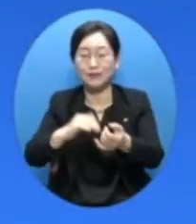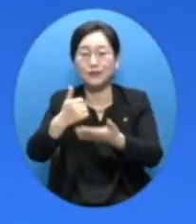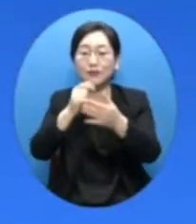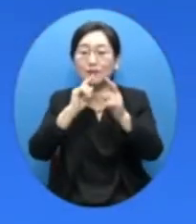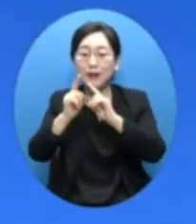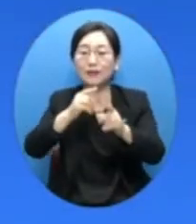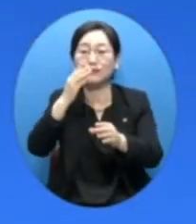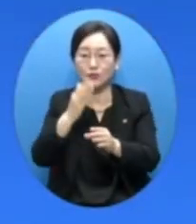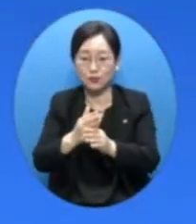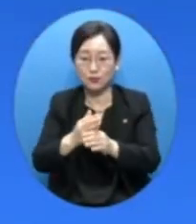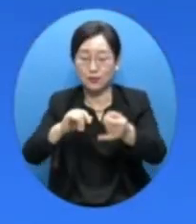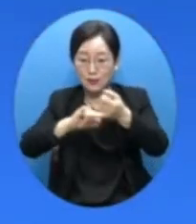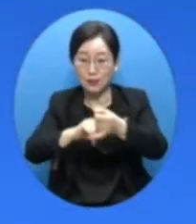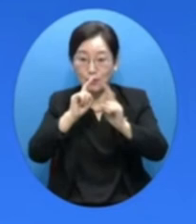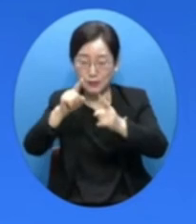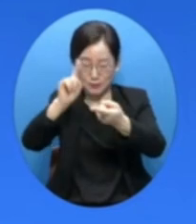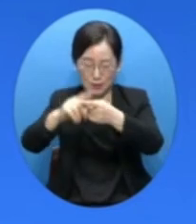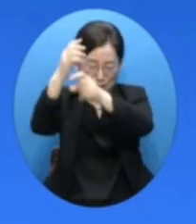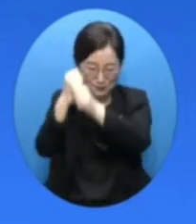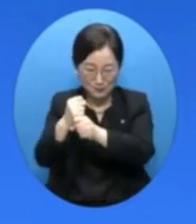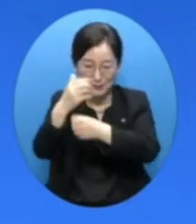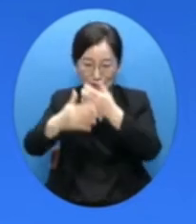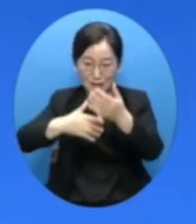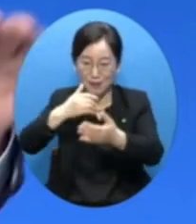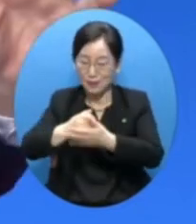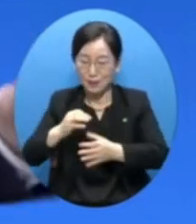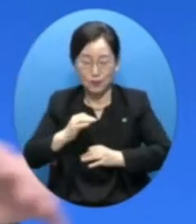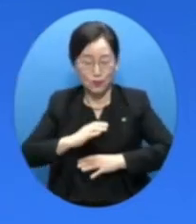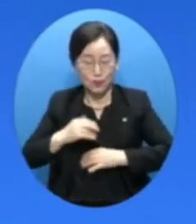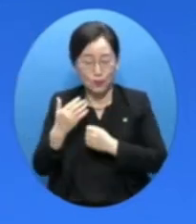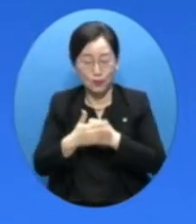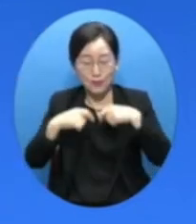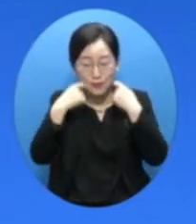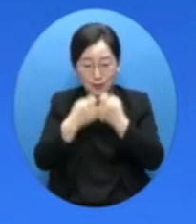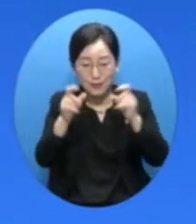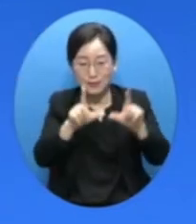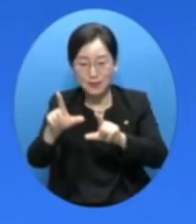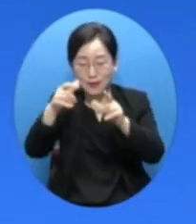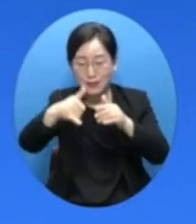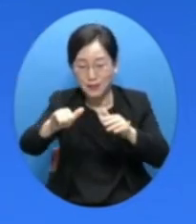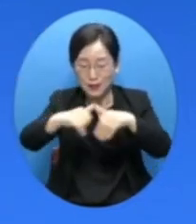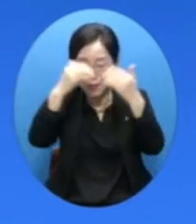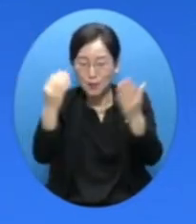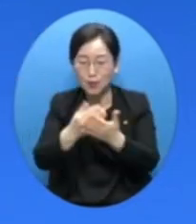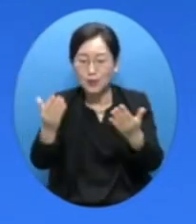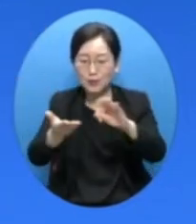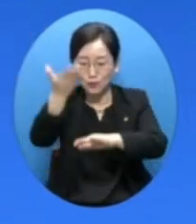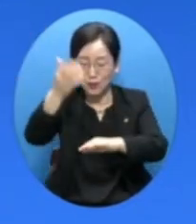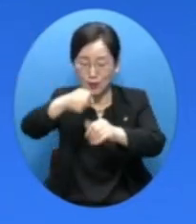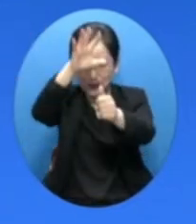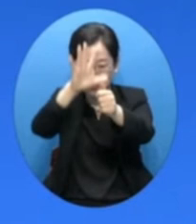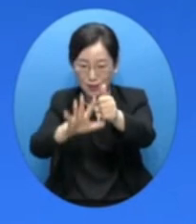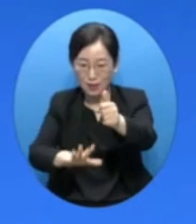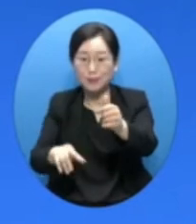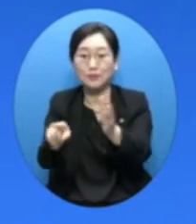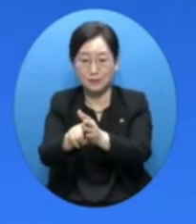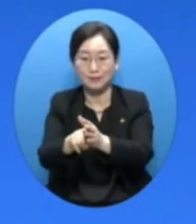말씀하고 계십니다. 약속의 말씀 붙잡고 나갈 때 하나님의 놀라운 은혜가 여러분 개인 가정 생활 자녀 범사에 임하게 될 줄로